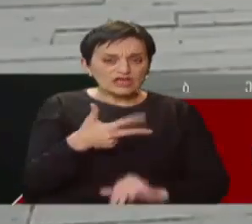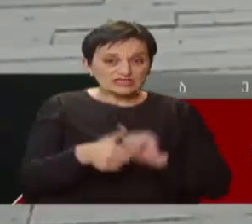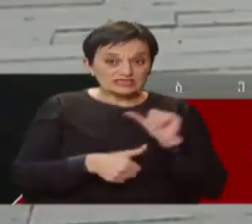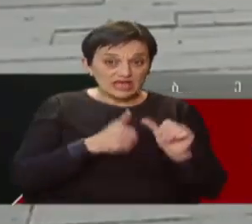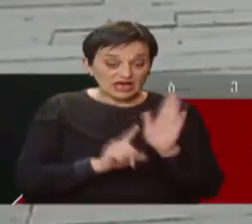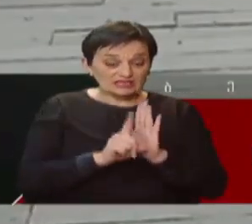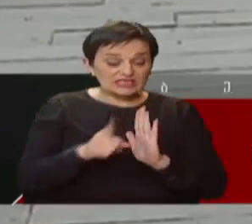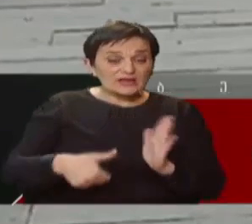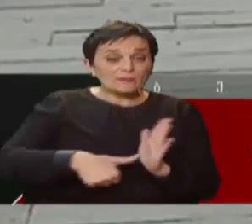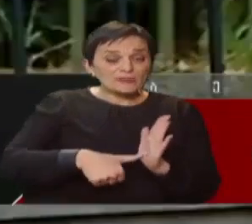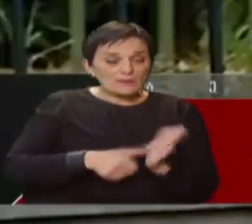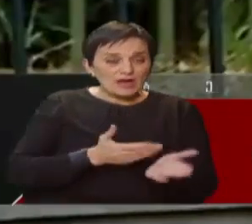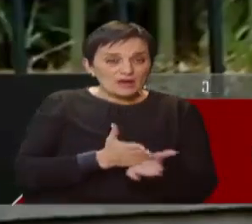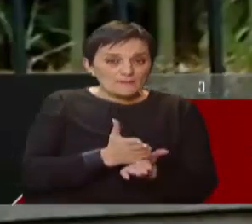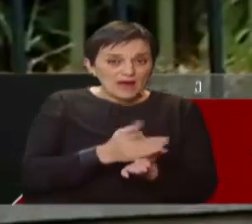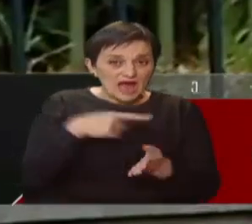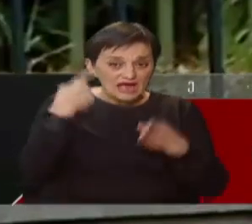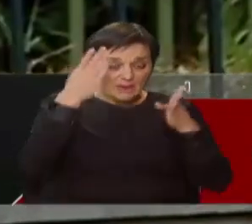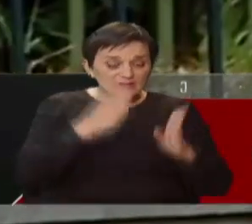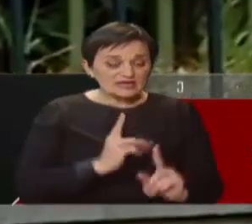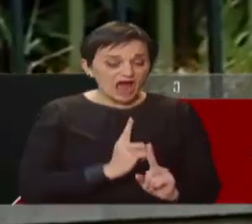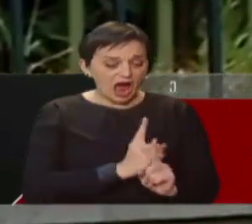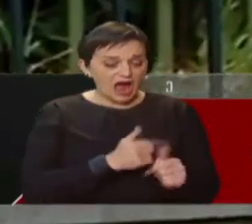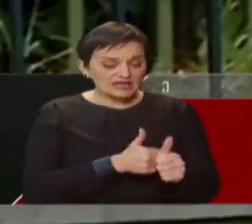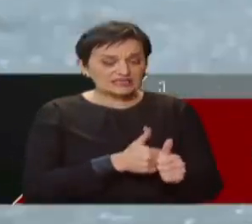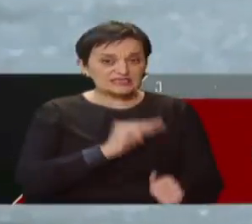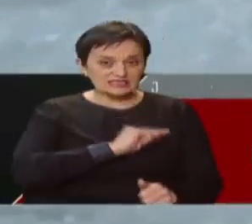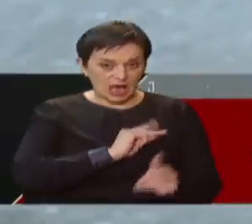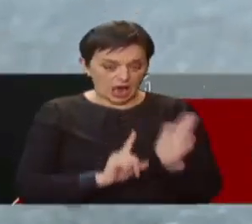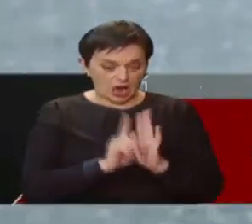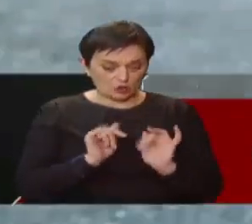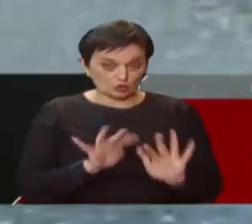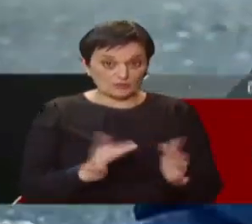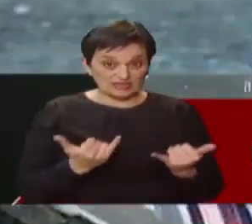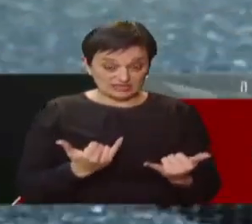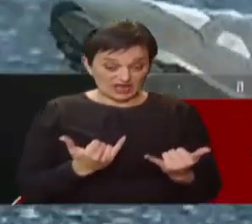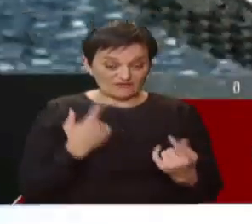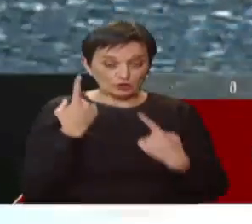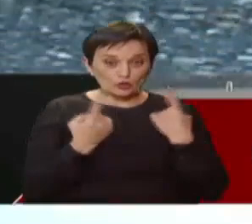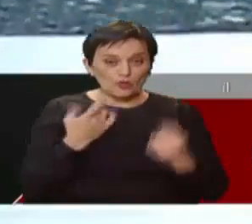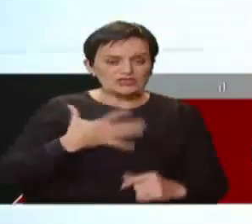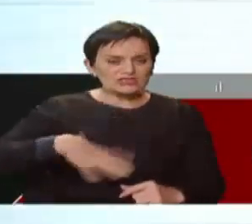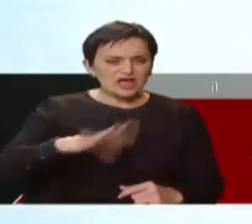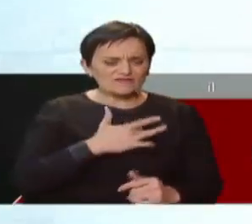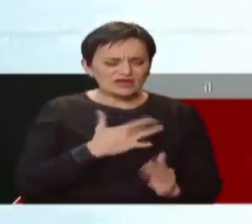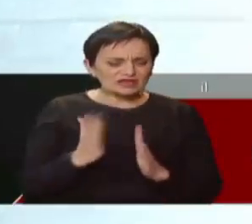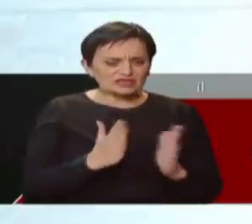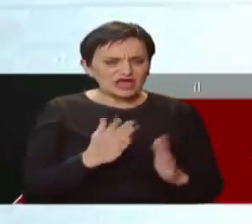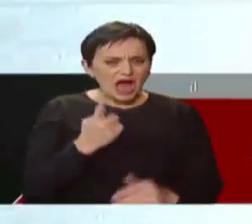წლიდან მათი დახმარების მიზნით პირადი ასისტენტის სამსახურია მოქმედდება. დღევანდელი მონაცემებით საქართველოში